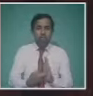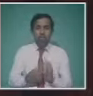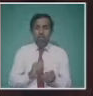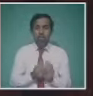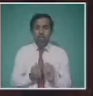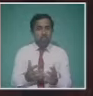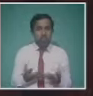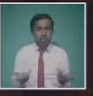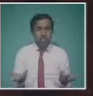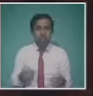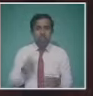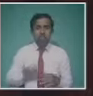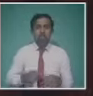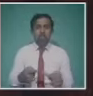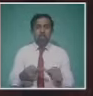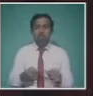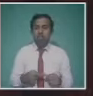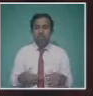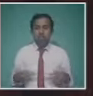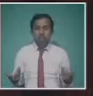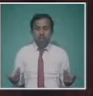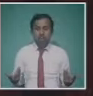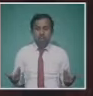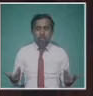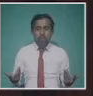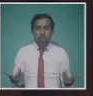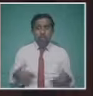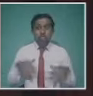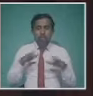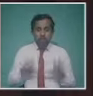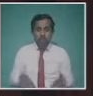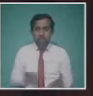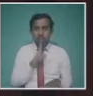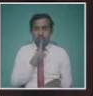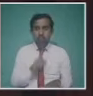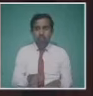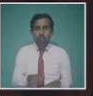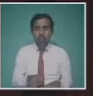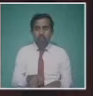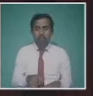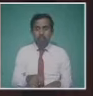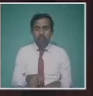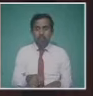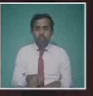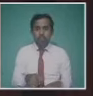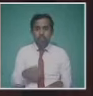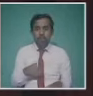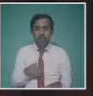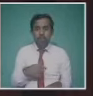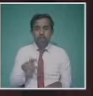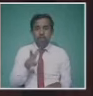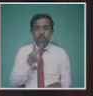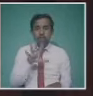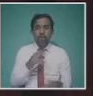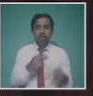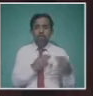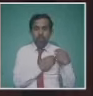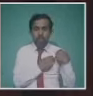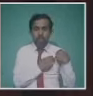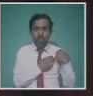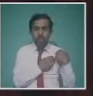වෙන තාක්කල් මේ ප්‍රශ්න වලට උත්තරයක් වන්න හම්බෙන්නේ නැහැ ඒක නිසා අවසාන වශයෙන් කියනවා මේ සම්බන්ධව මේ දේශීයපාතල වක්කීමක්